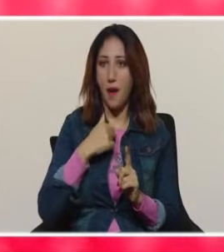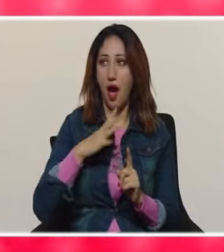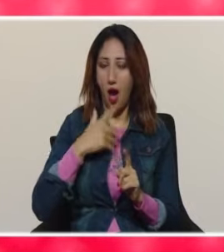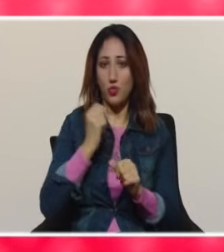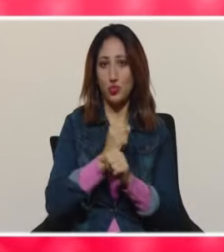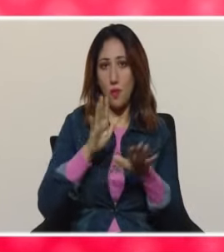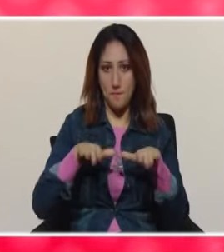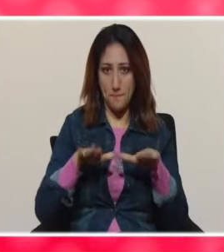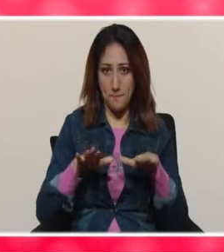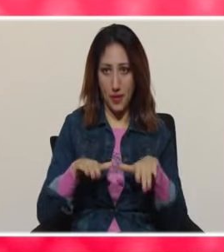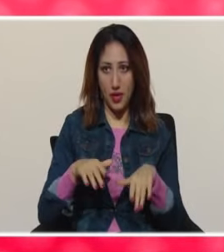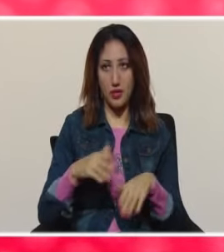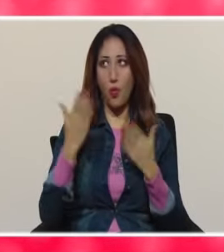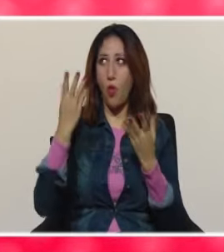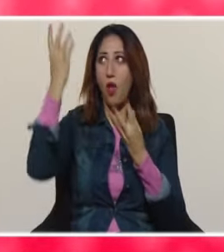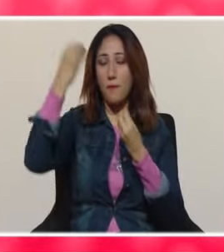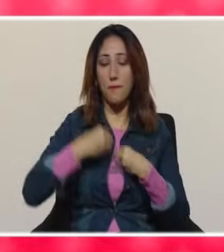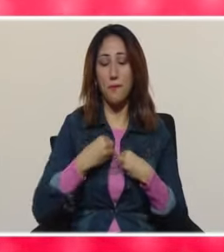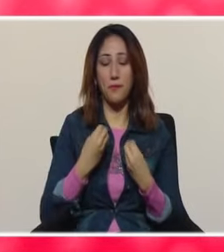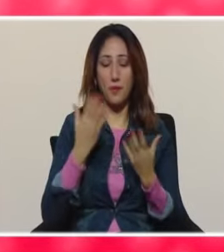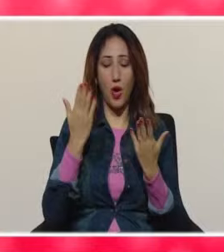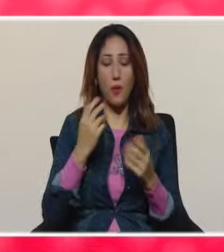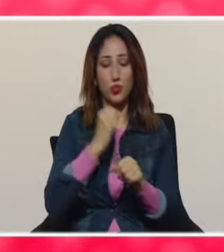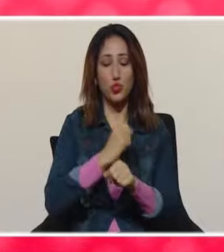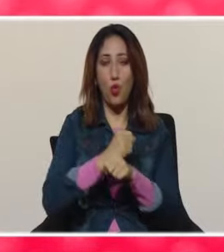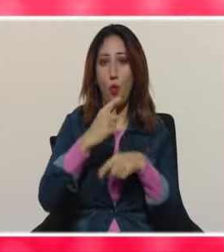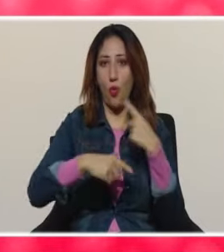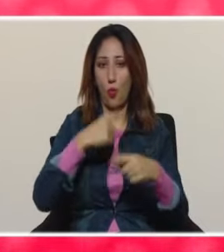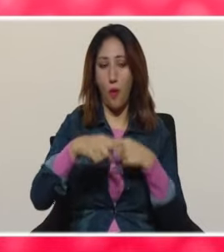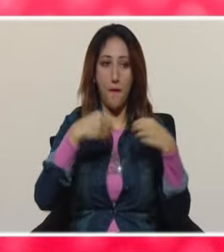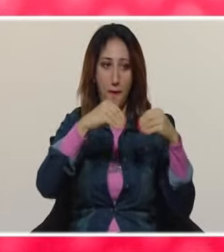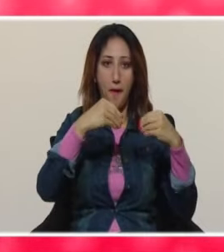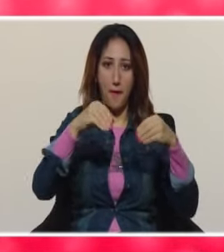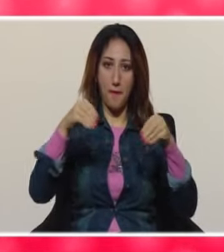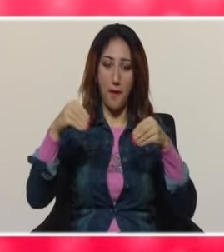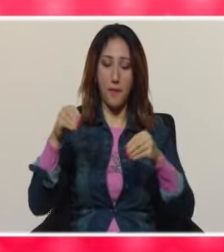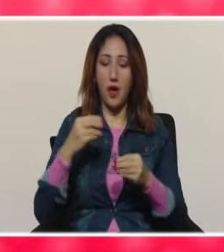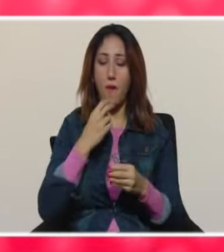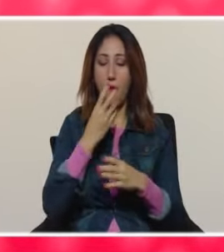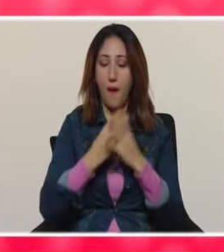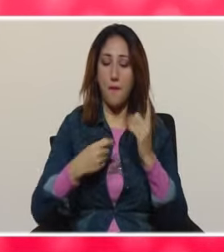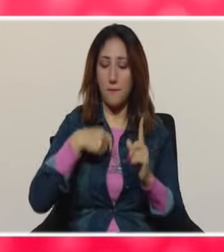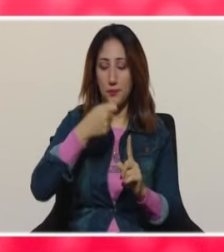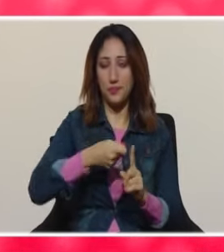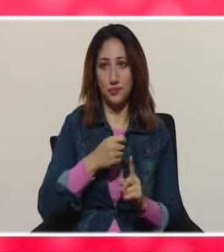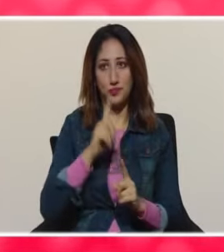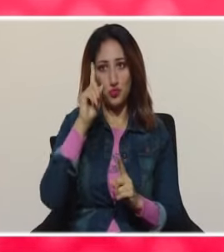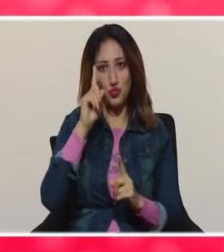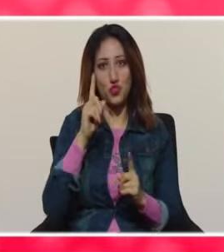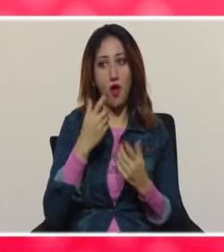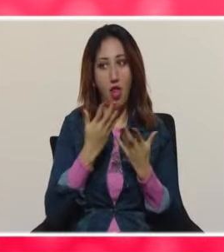الله، وربنا يرزقني وخيط واعمل شغل ان هو ابيع ويصرف على ابني ان شاء الله. ان شاء الله تبقى ادم السعاده